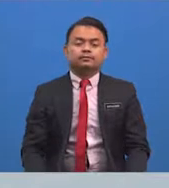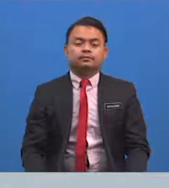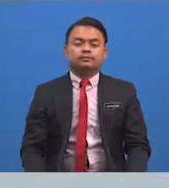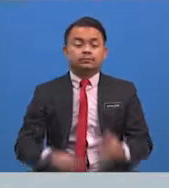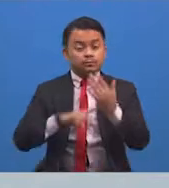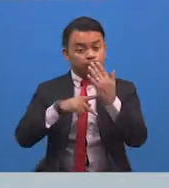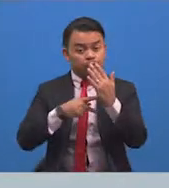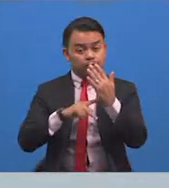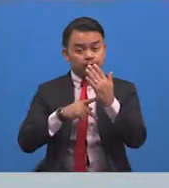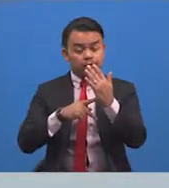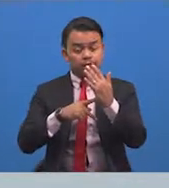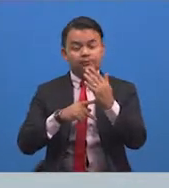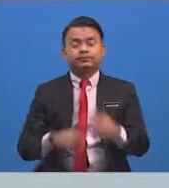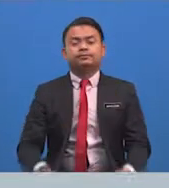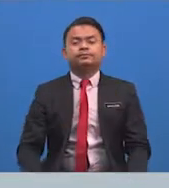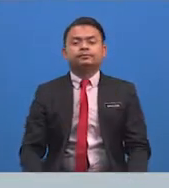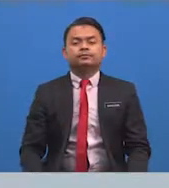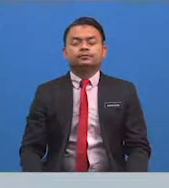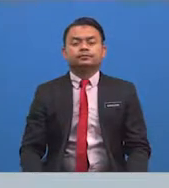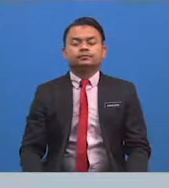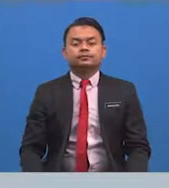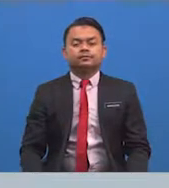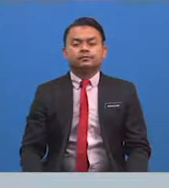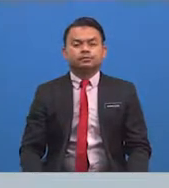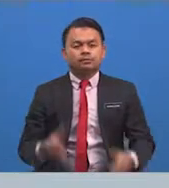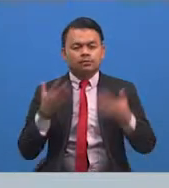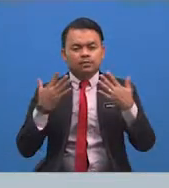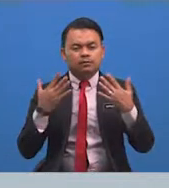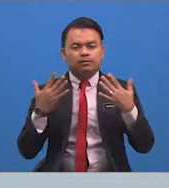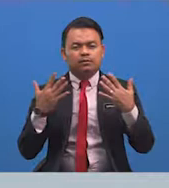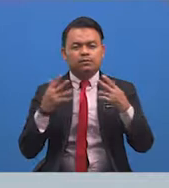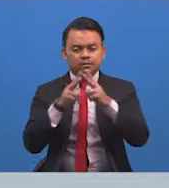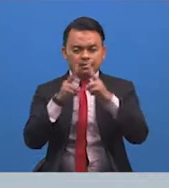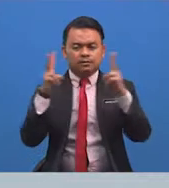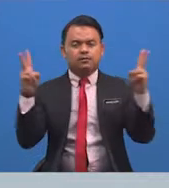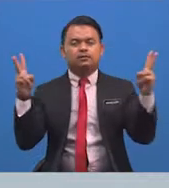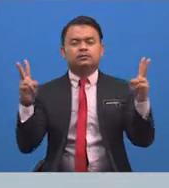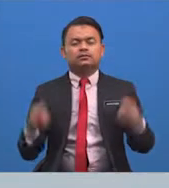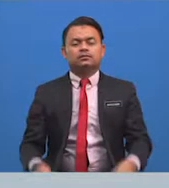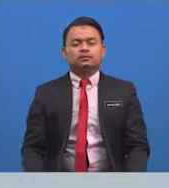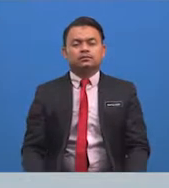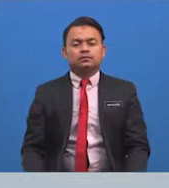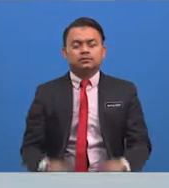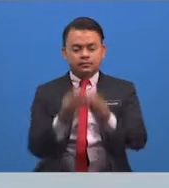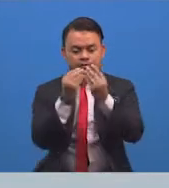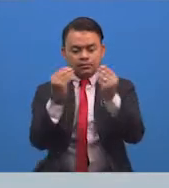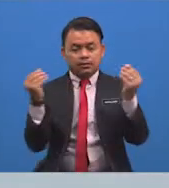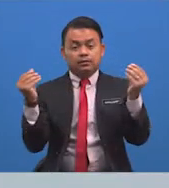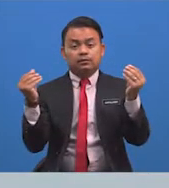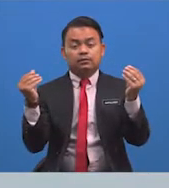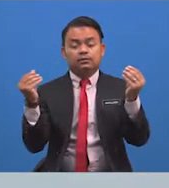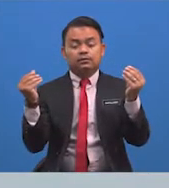Puncanya ialah keadaan panas yang melampau menyebabkan tanah menjadi